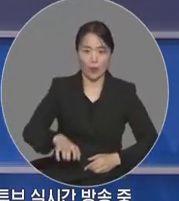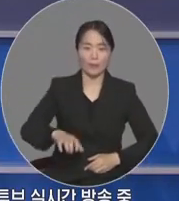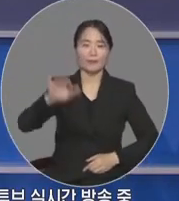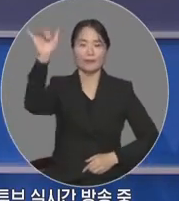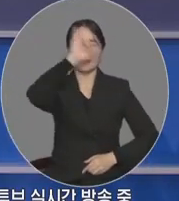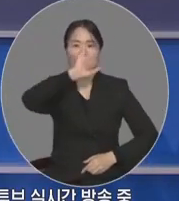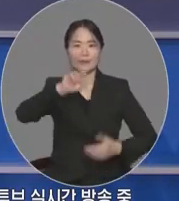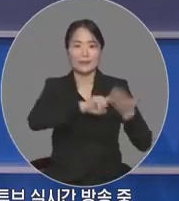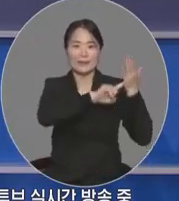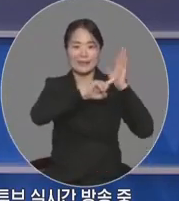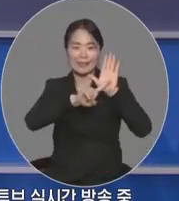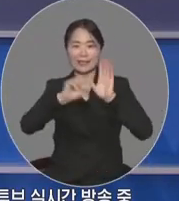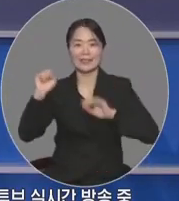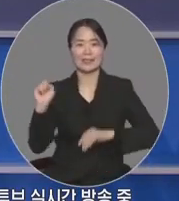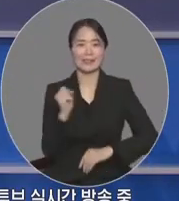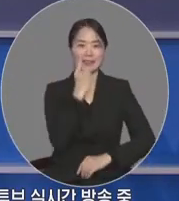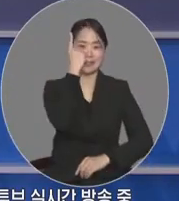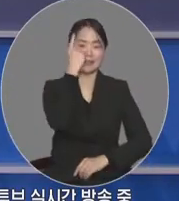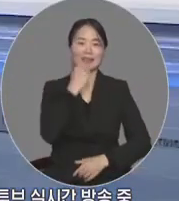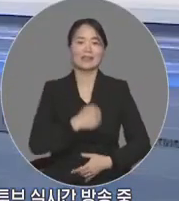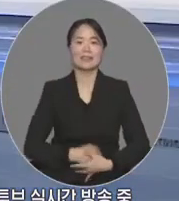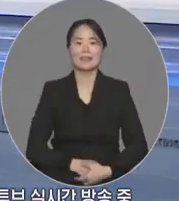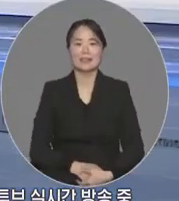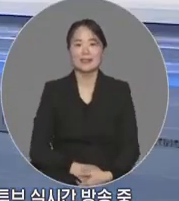전국에 알리는 계기가 되기도 했습니다.